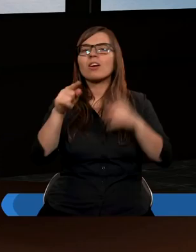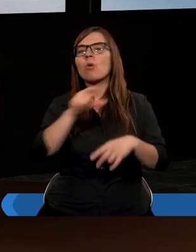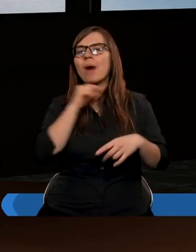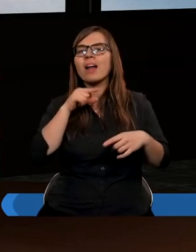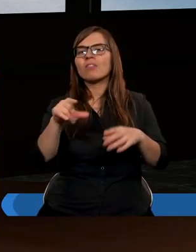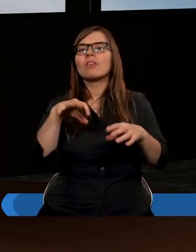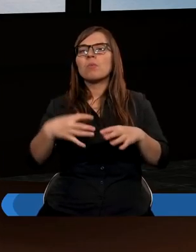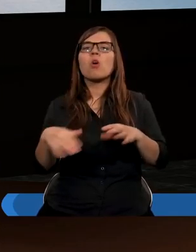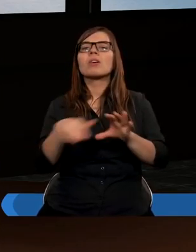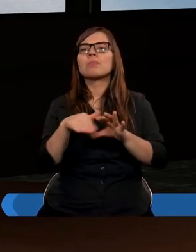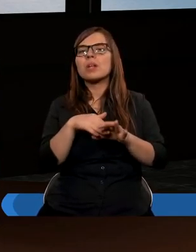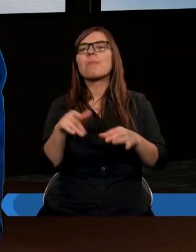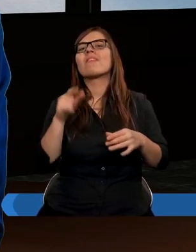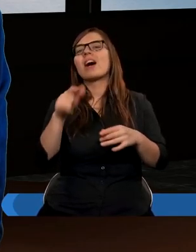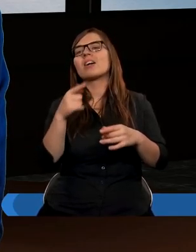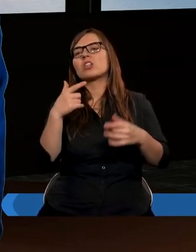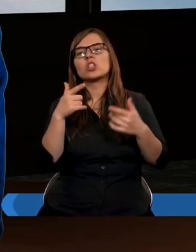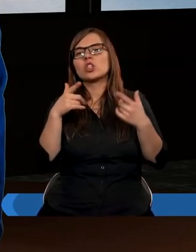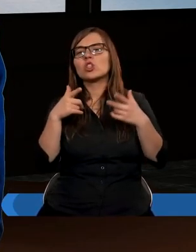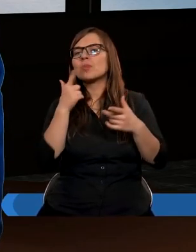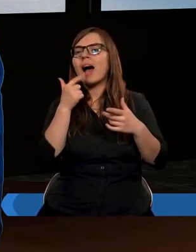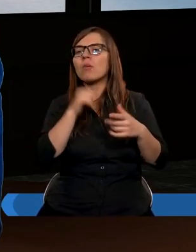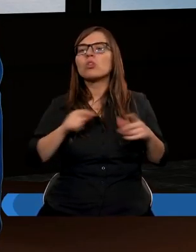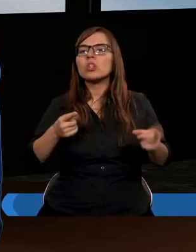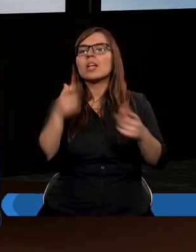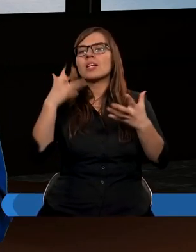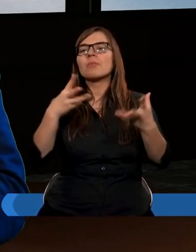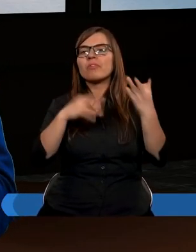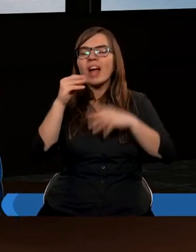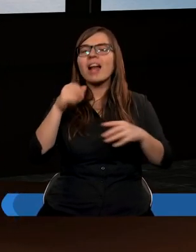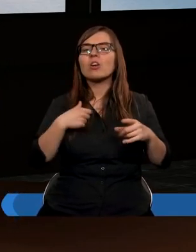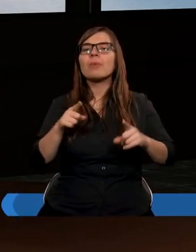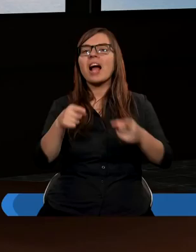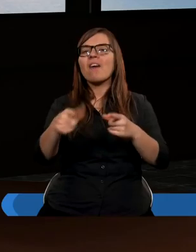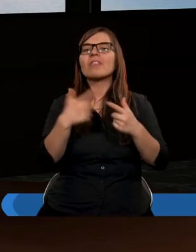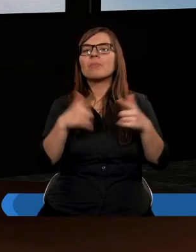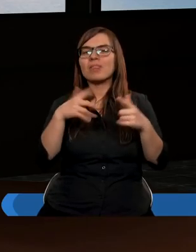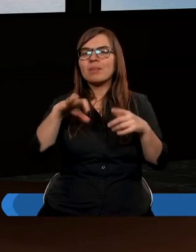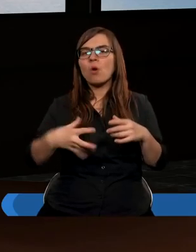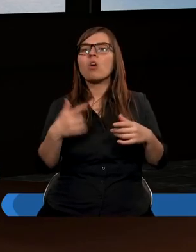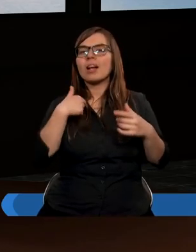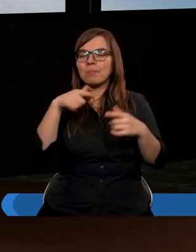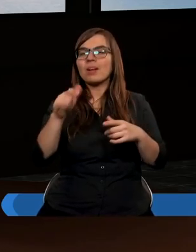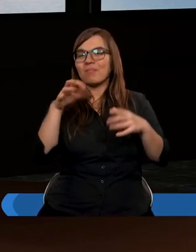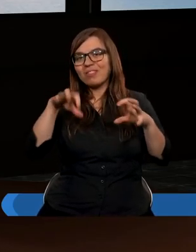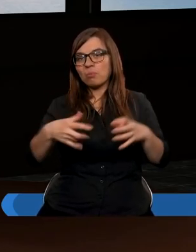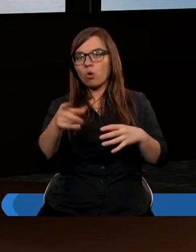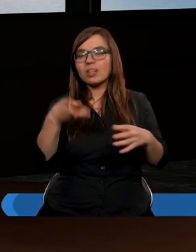nic tutaj się prawie nie dzieje. Chcielibyśmy, żeby coś się więcej działo. Skoro my na te Boże